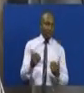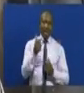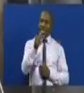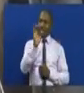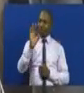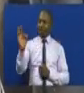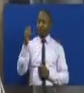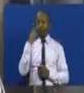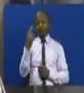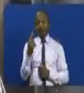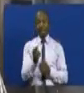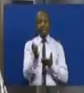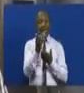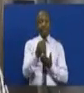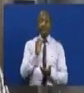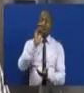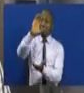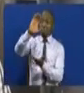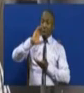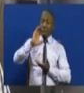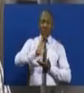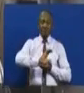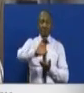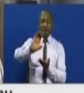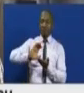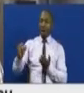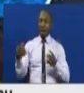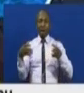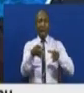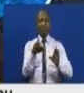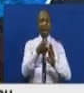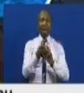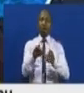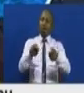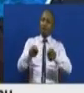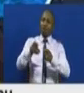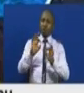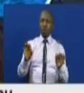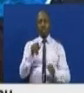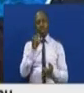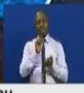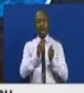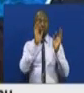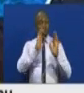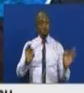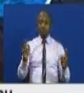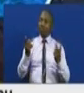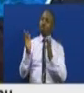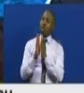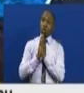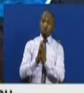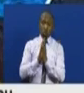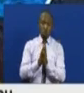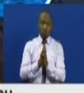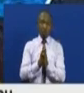kaangalia sehemu ya pesa hizo kuweza kuvigawia vilabu kuweza kujiendesha, itakuwa ni jambo zuri, ni jambo ambalo tutashukuru kwa kiasi kikubwa. Labda